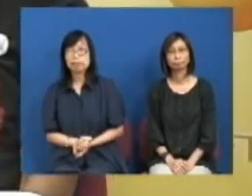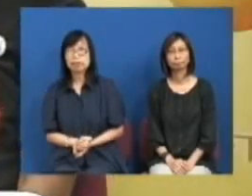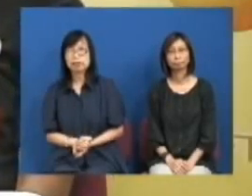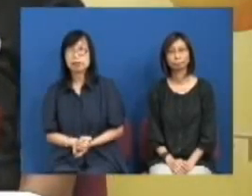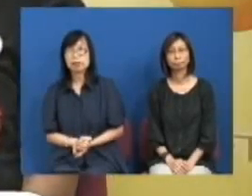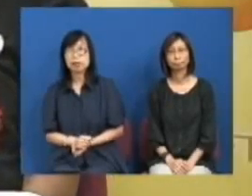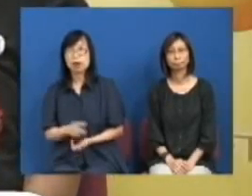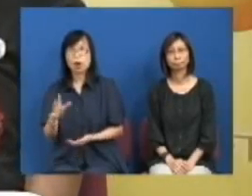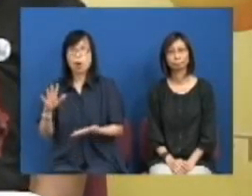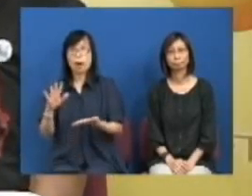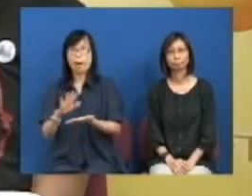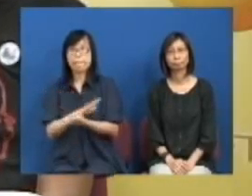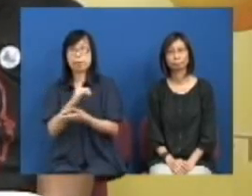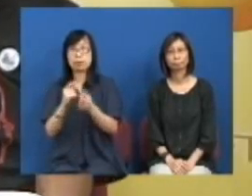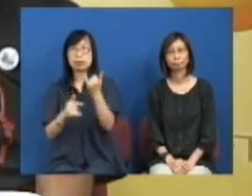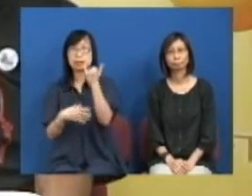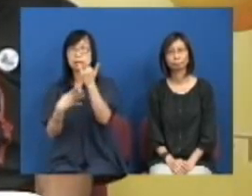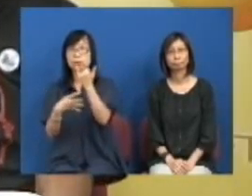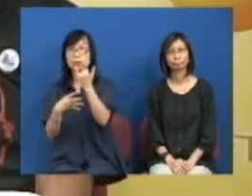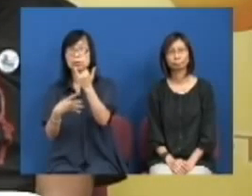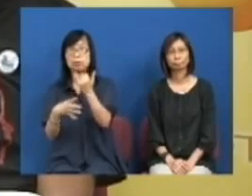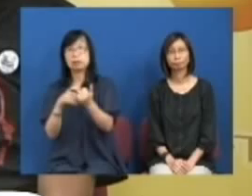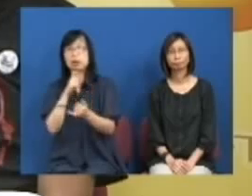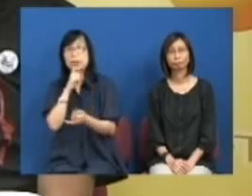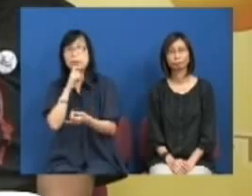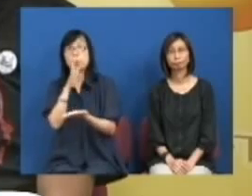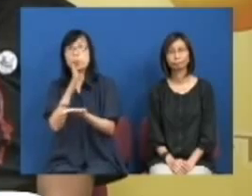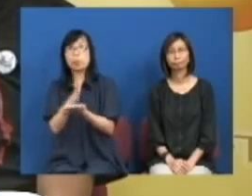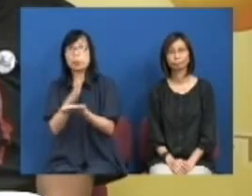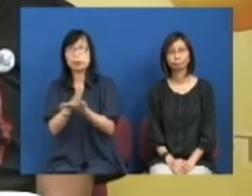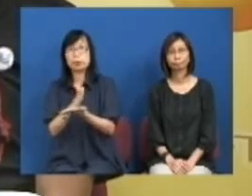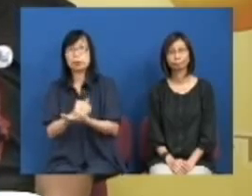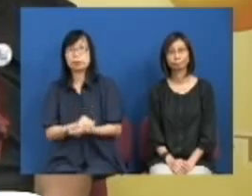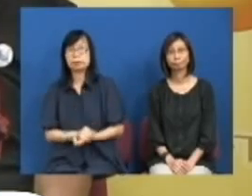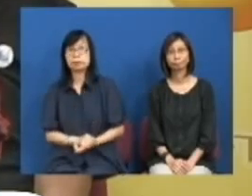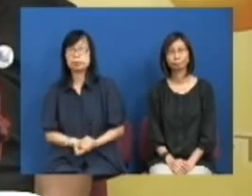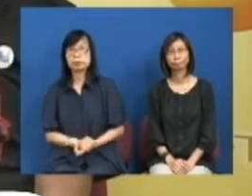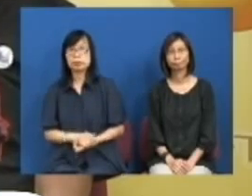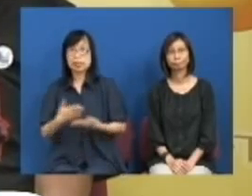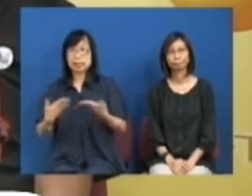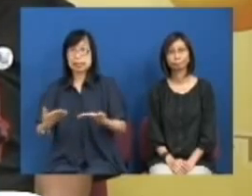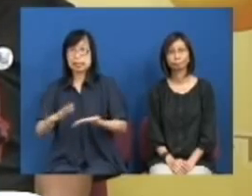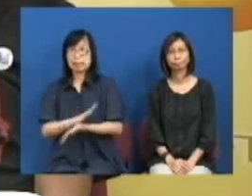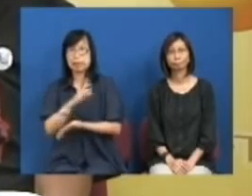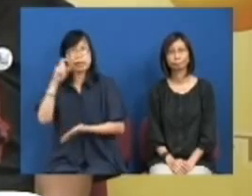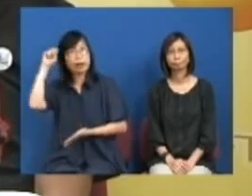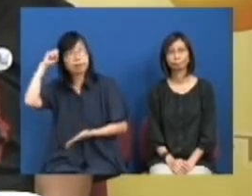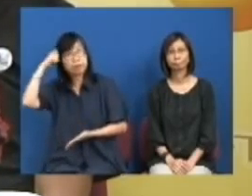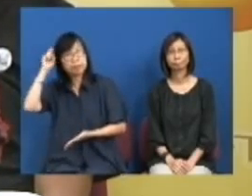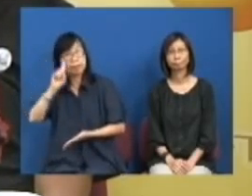每一年我都話每一年嘅六四有每一年六四嘅唔同嘅解讀。其實今年我哋就會諗到咩咧？就